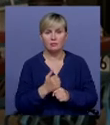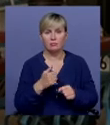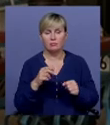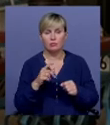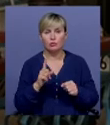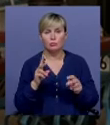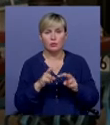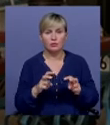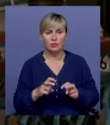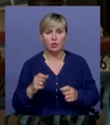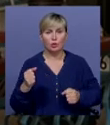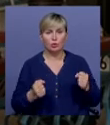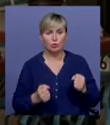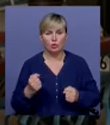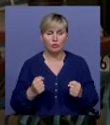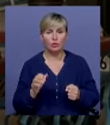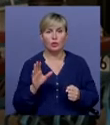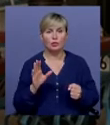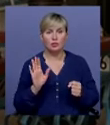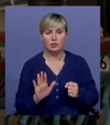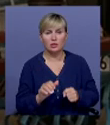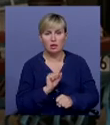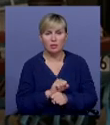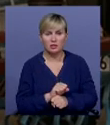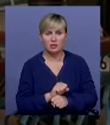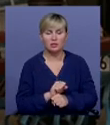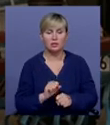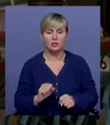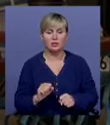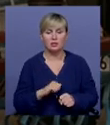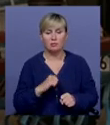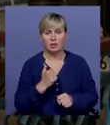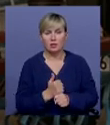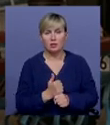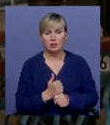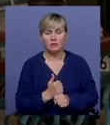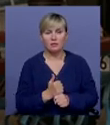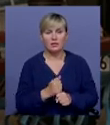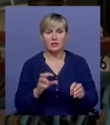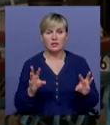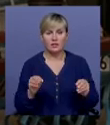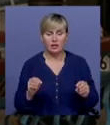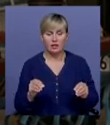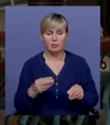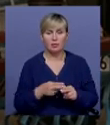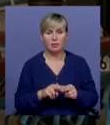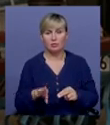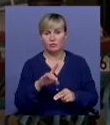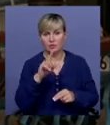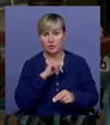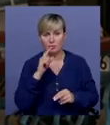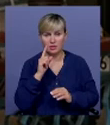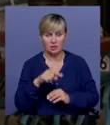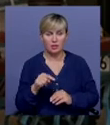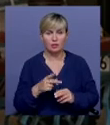какие то самое главное рулевой а там тормозная тормаза это самое главное свет фар потому что сами понимаете в ночное время